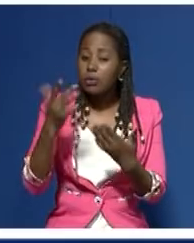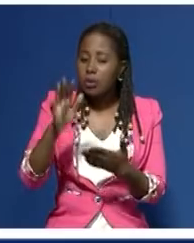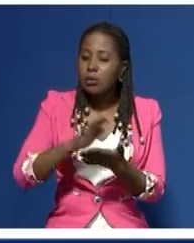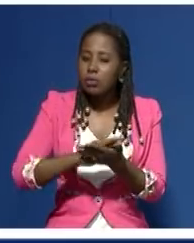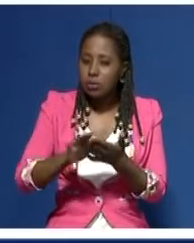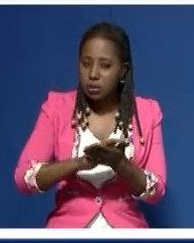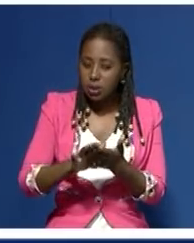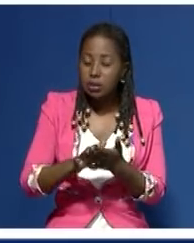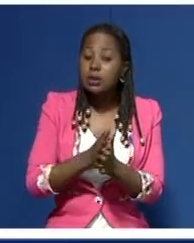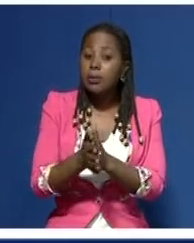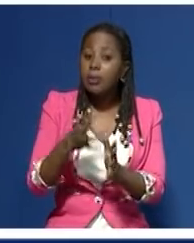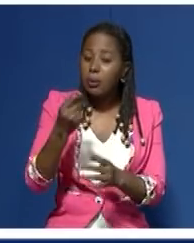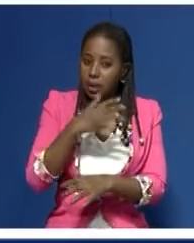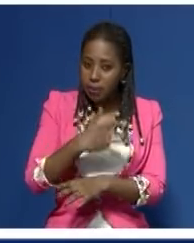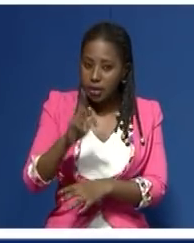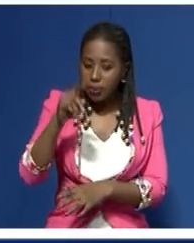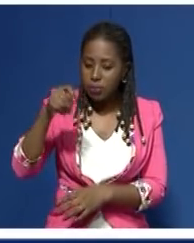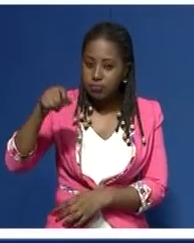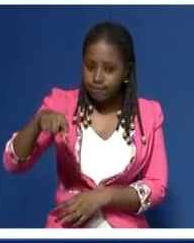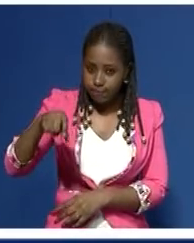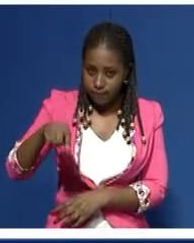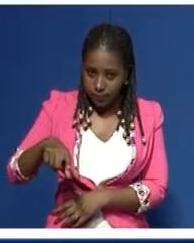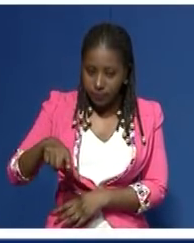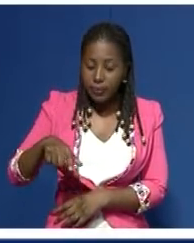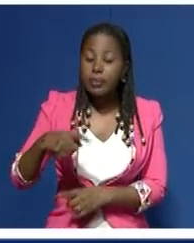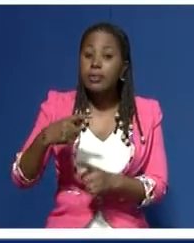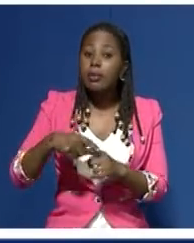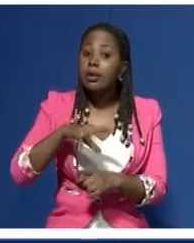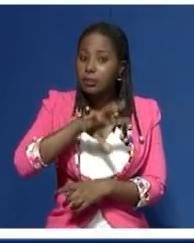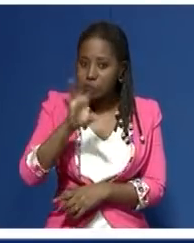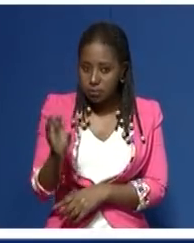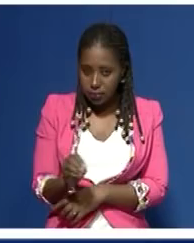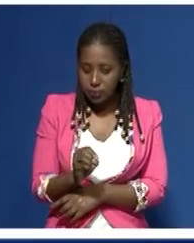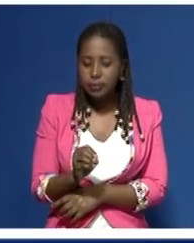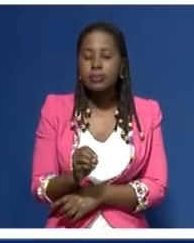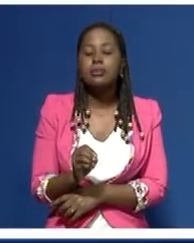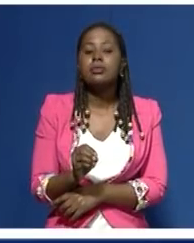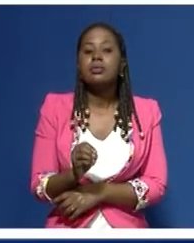yako kwa sabuni na maji yanayotiririka mara kwa mara.